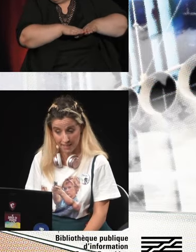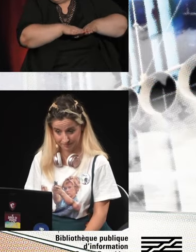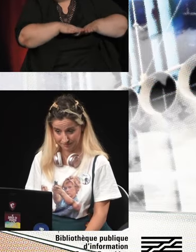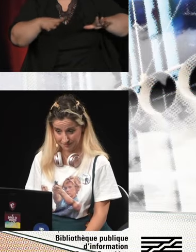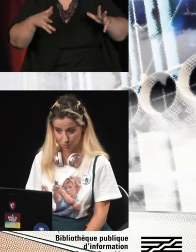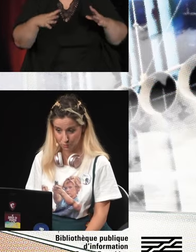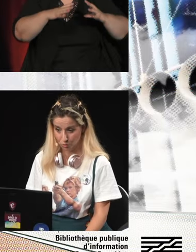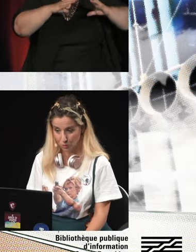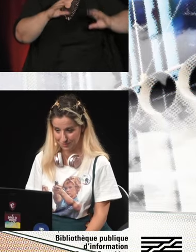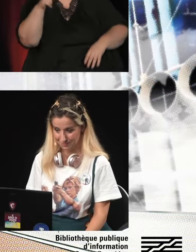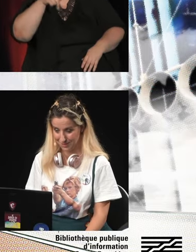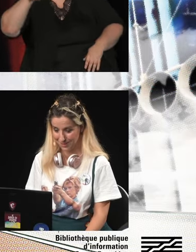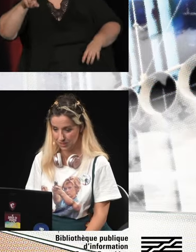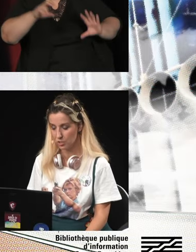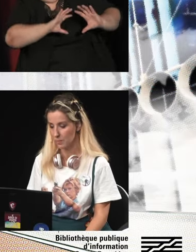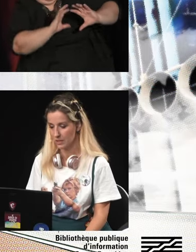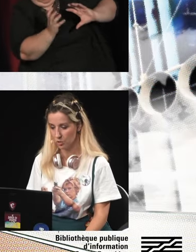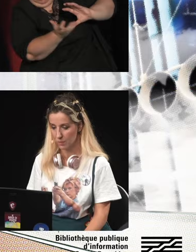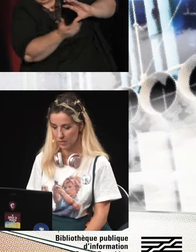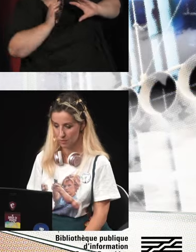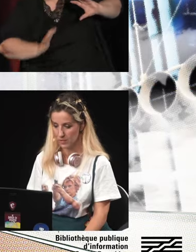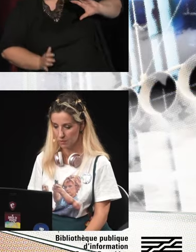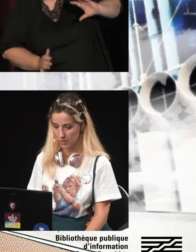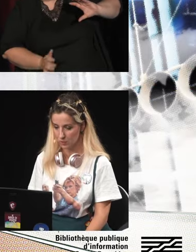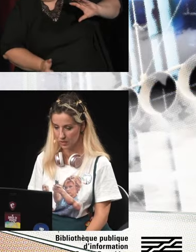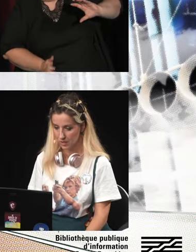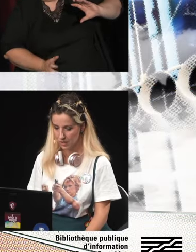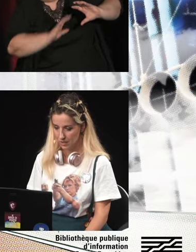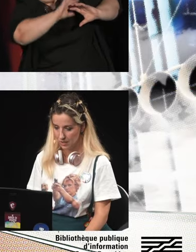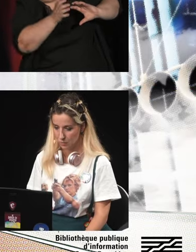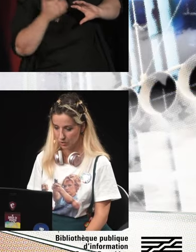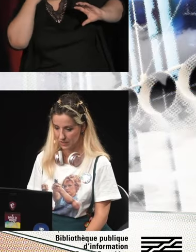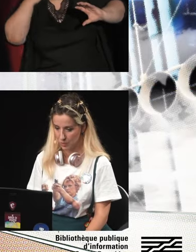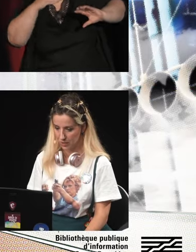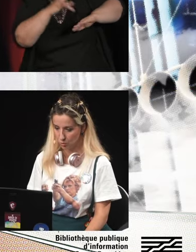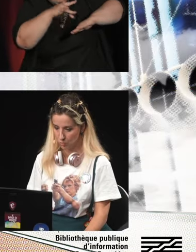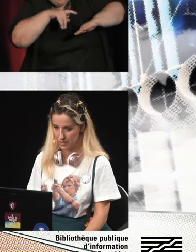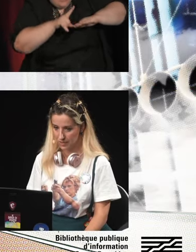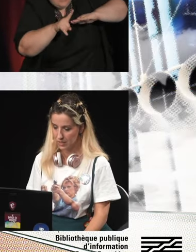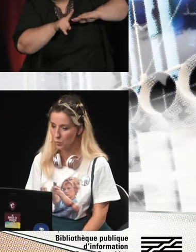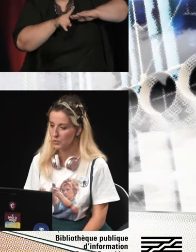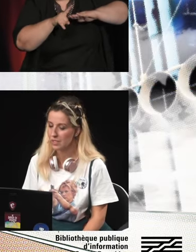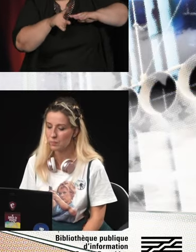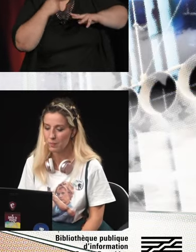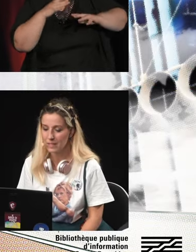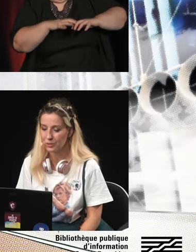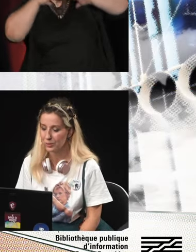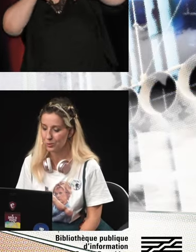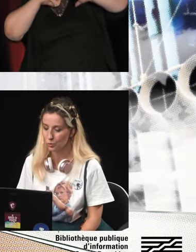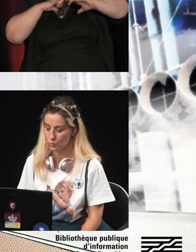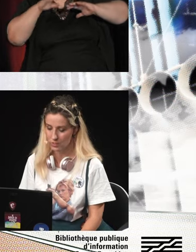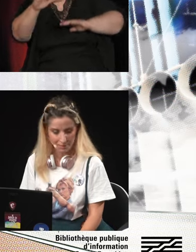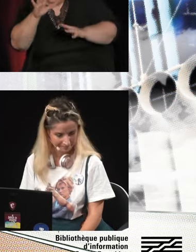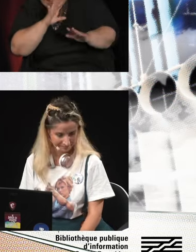contour du chien. Sauf que non. J'aurais pu aller plus vite, mais tant pis. Comme je suis en train d'expliquer un truc, on va essayer de rester concentré et de ne pas